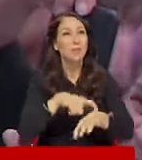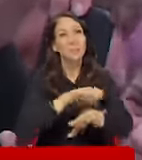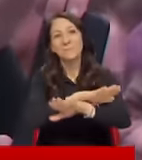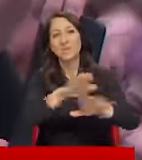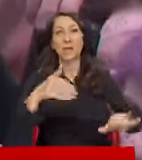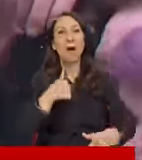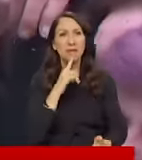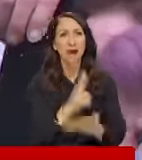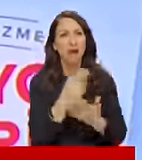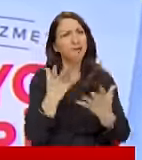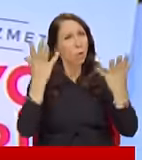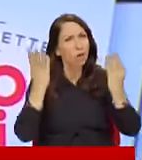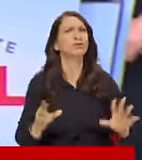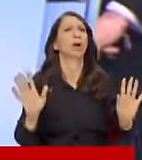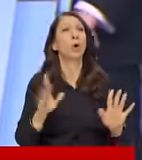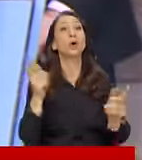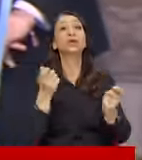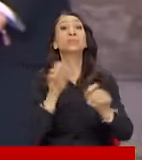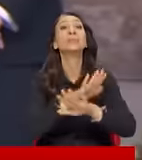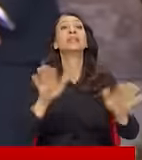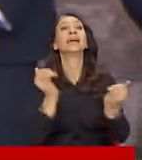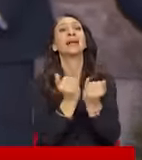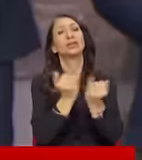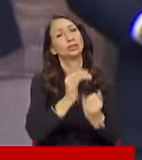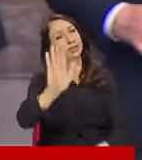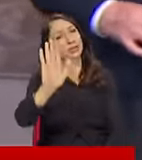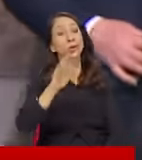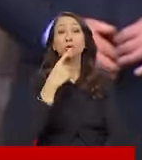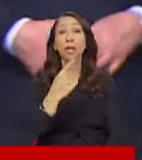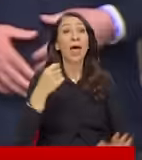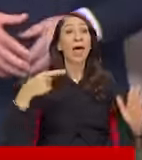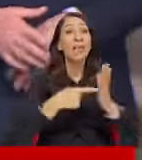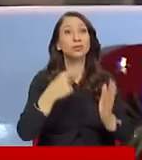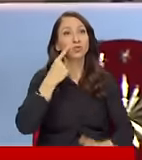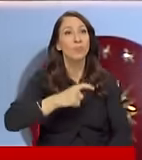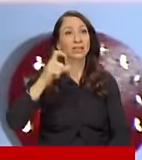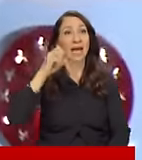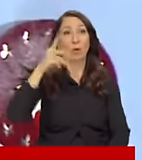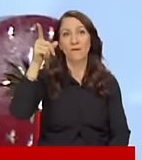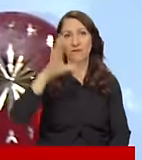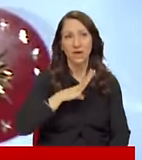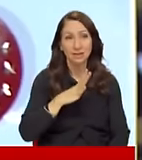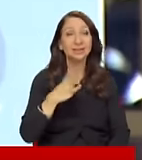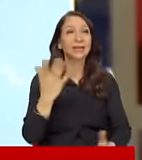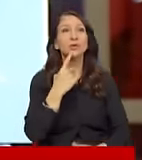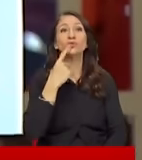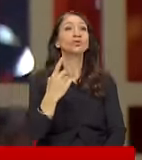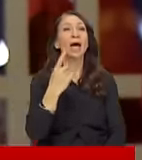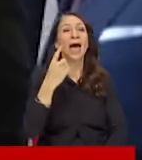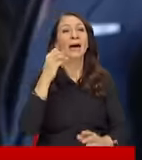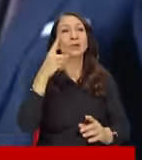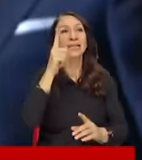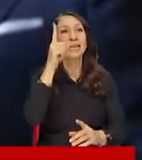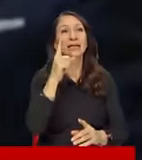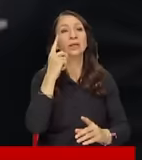Ben karar verdim olacak. O iş bitti kardeş. Sözlerinin hedefinde Cumhurbaşkanı Erdoğan vardı. Zaten sözü de Erdoğan'la ilk